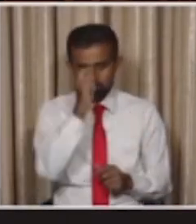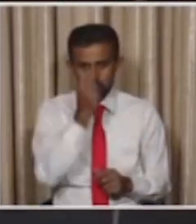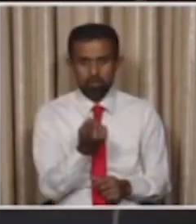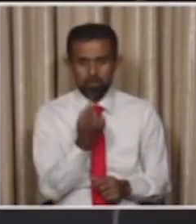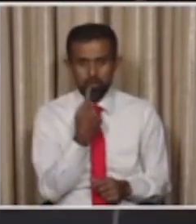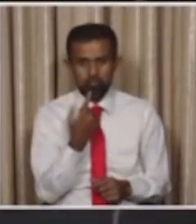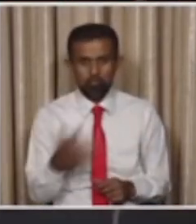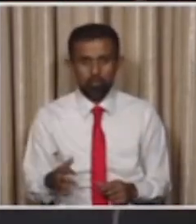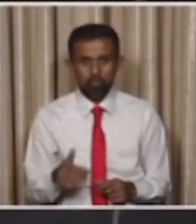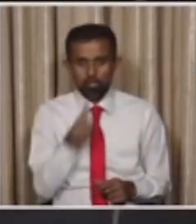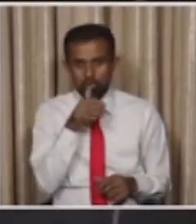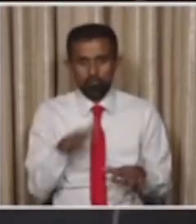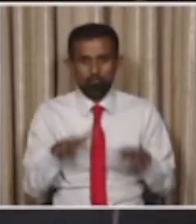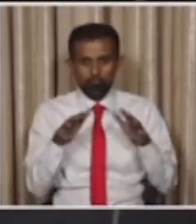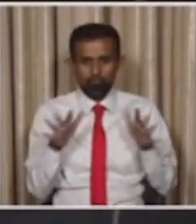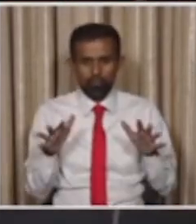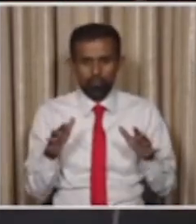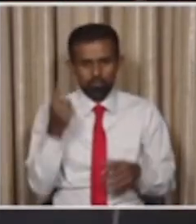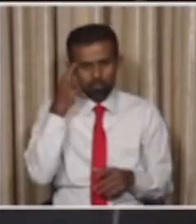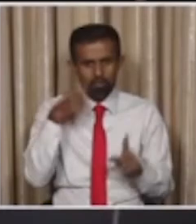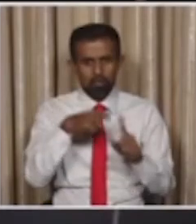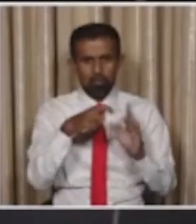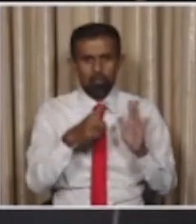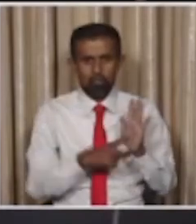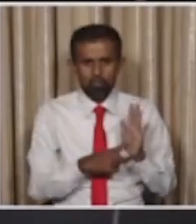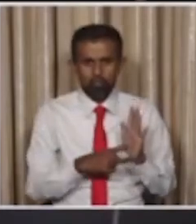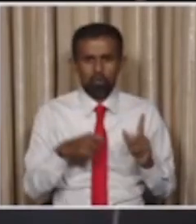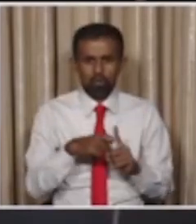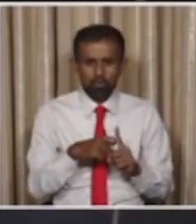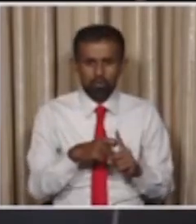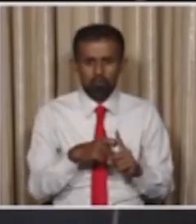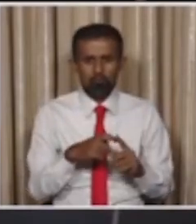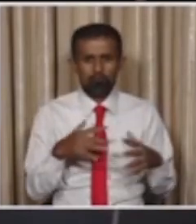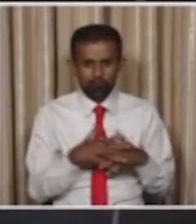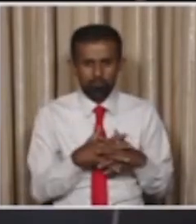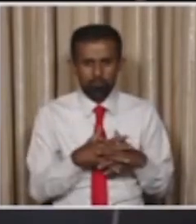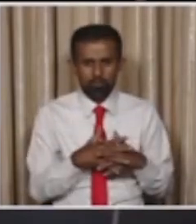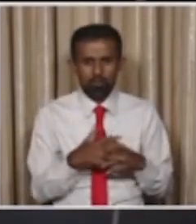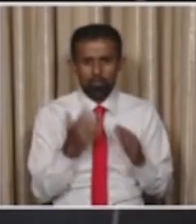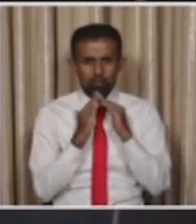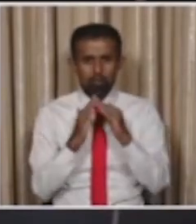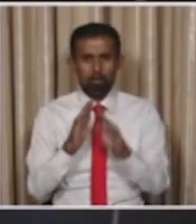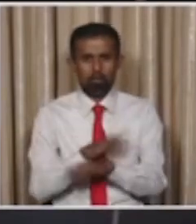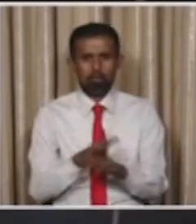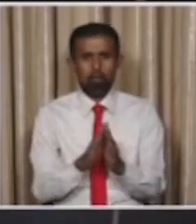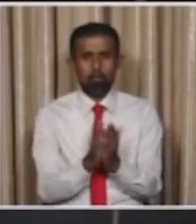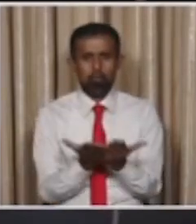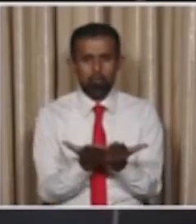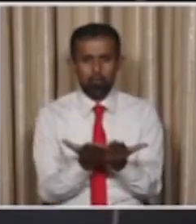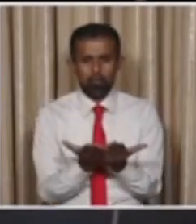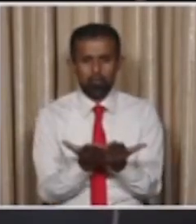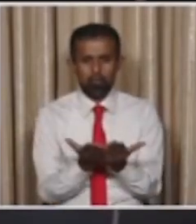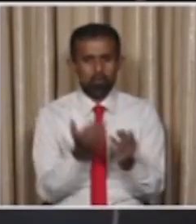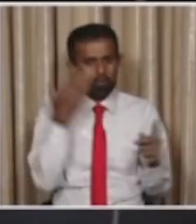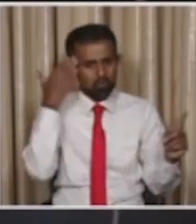තිබුණා වතුරට යටවෙච්ච මන් දන්නව කොළොන්නාව වැල්ලම්පිටේ කැලණිමුල්ල මේ ප්‍රදේශවල පාසල් දරුවන්ගේ පෙළපොත් සහ අභ්‍යාසපොත්